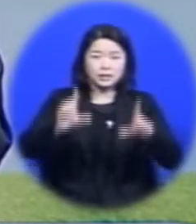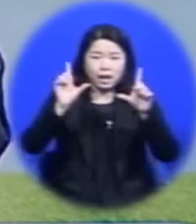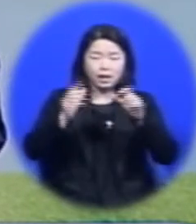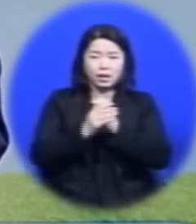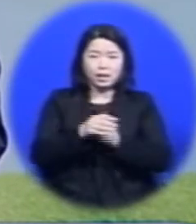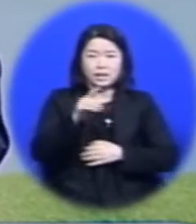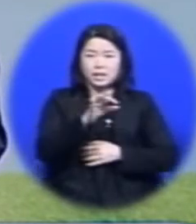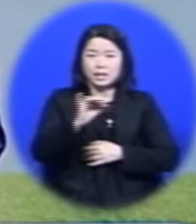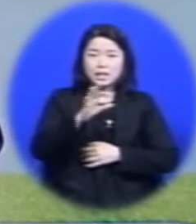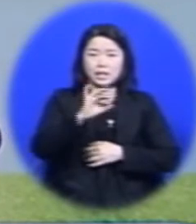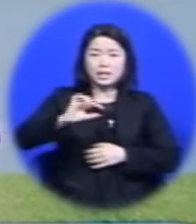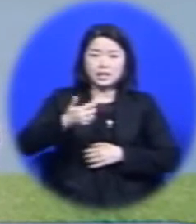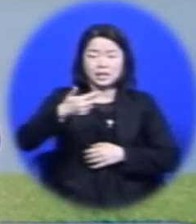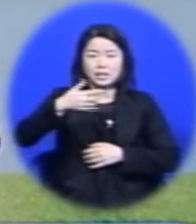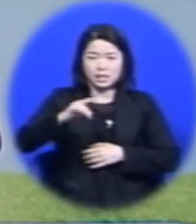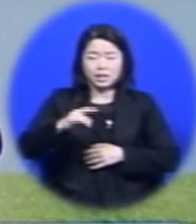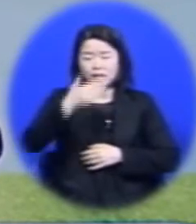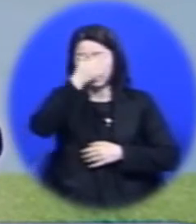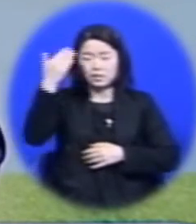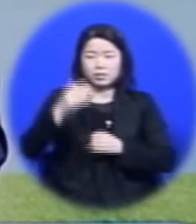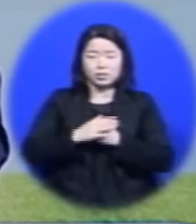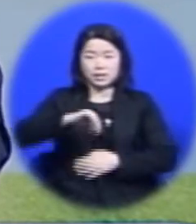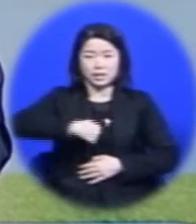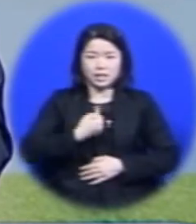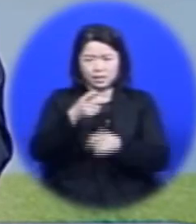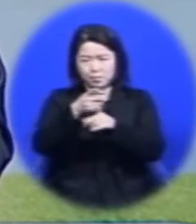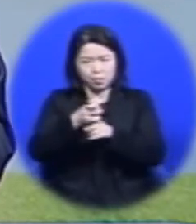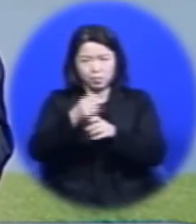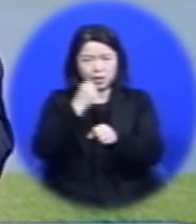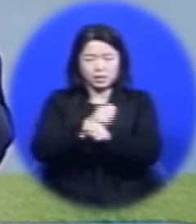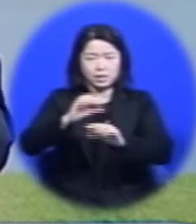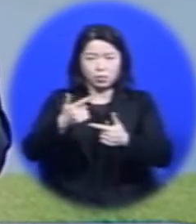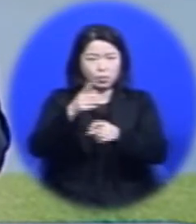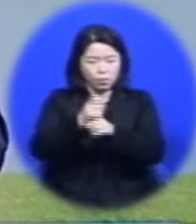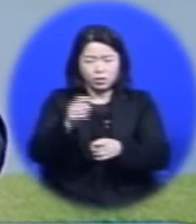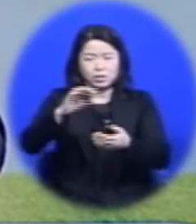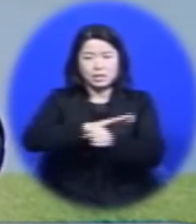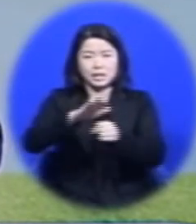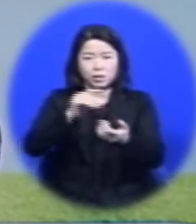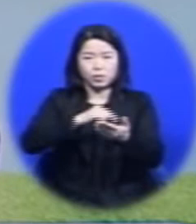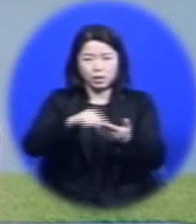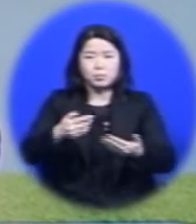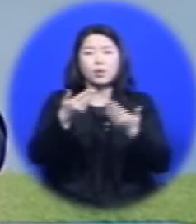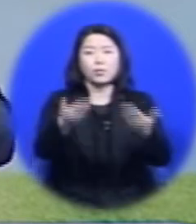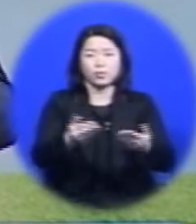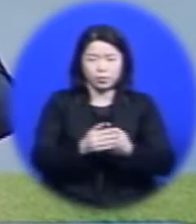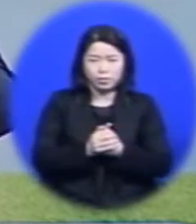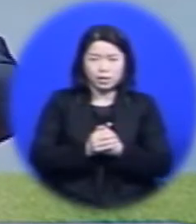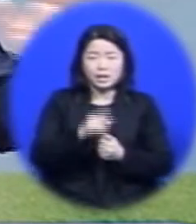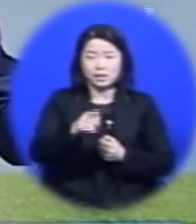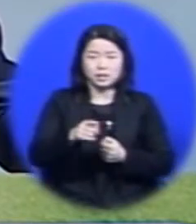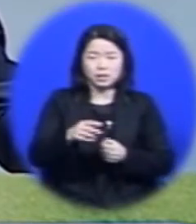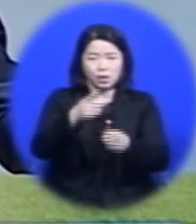이인재 청년이 자기가 번복하지 않고 원수를 사랑으로 갚기로 하기로 하면서 그